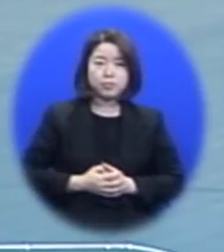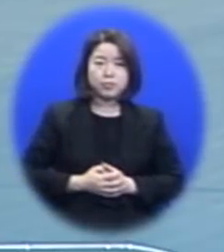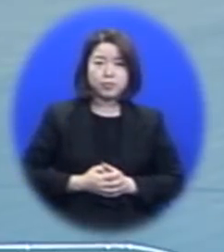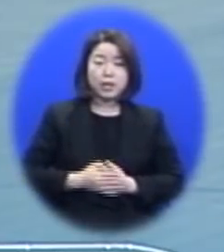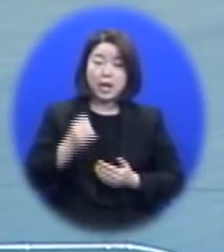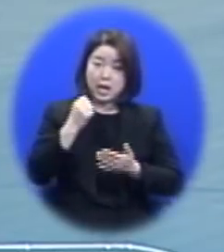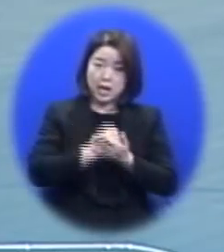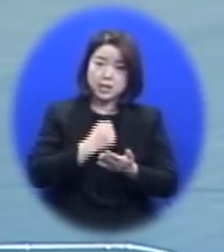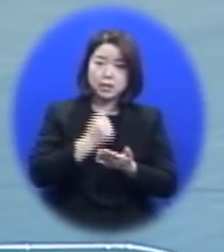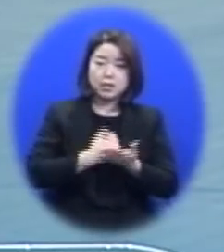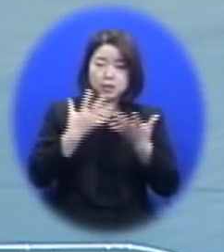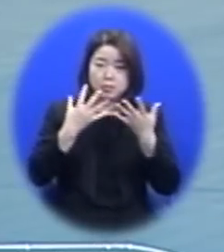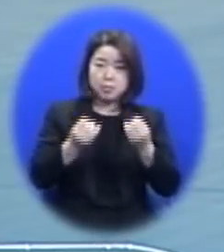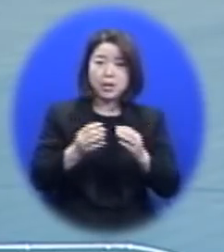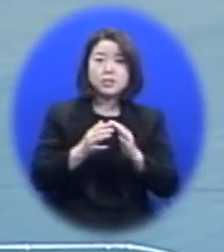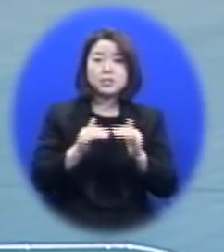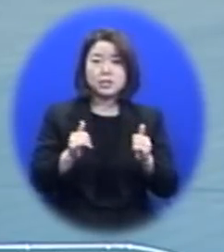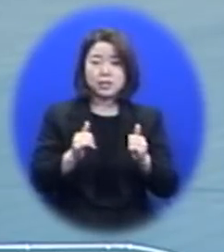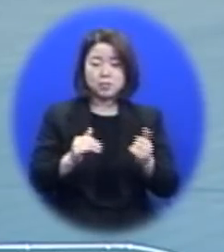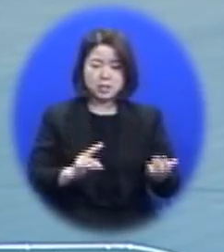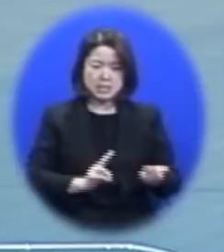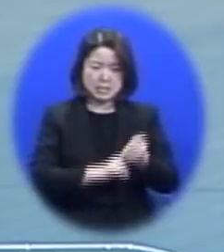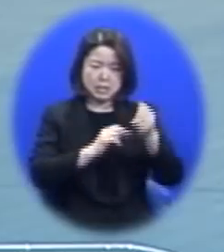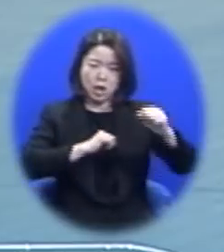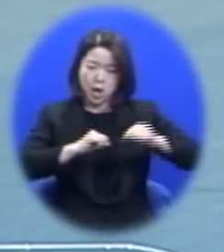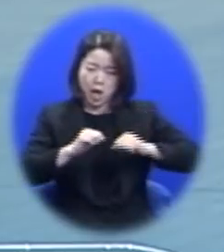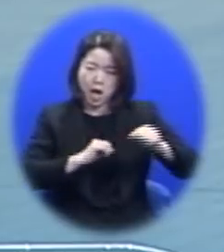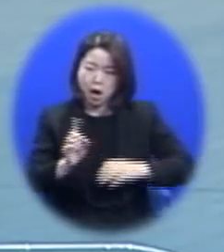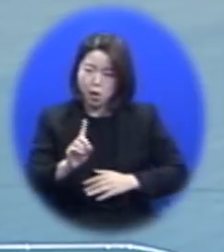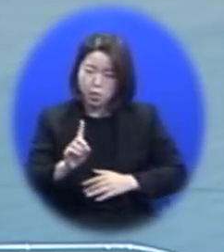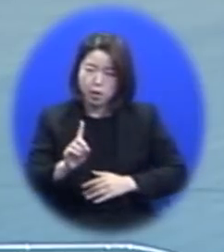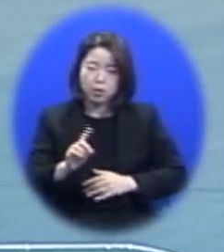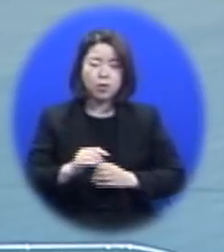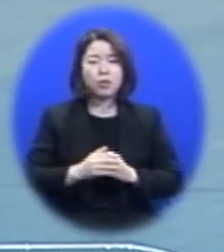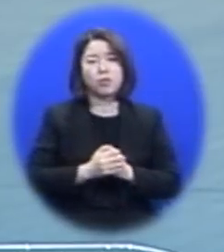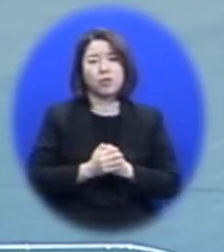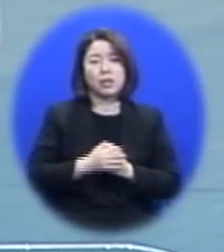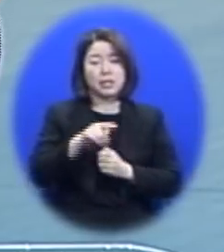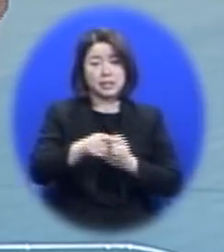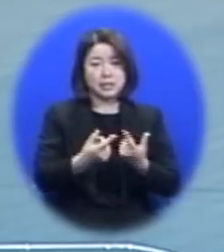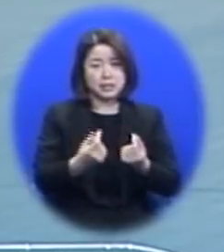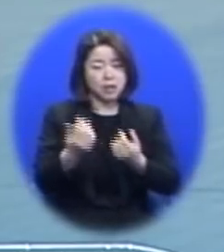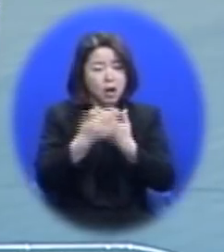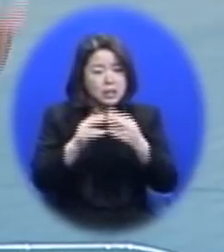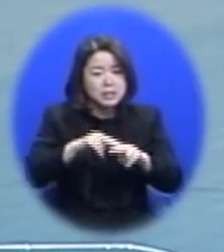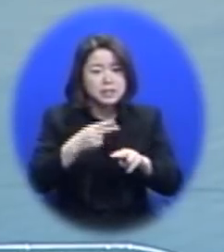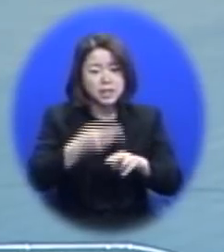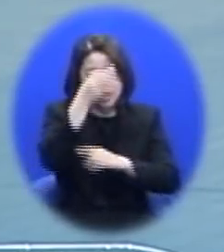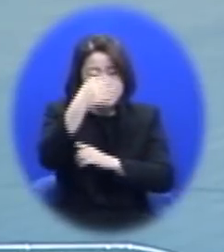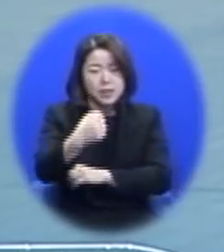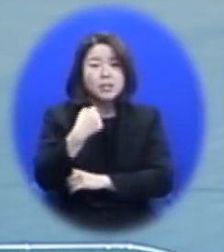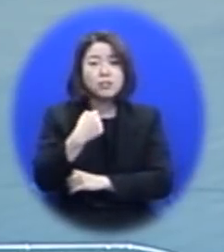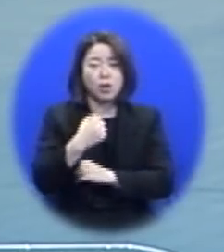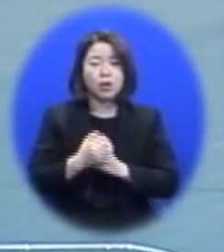안타깝게도 많은 사람들이 기적을 행하는 어떤 역사, 그런 어떤 은사, 그런